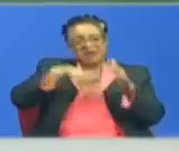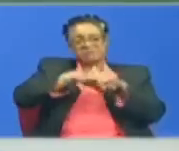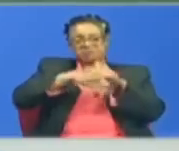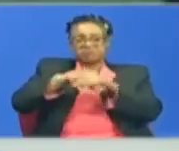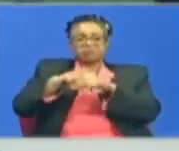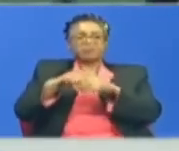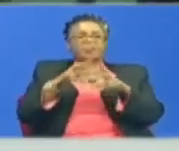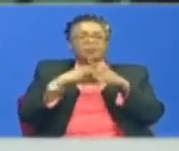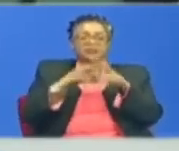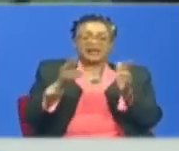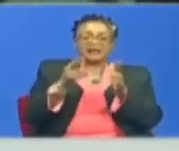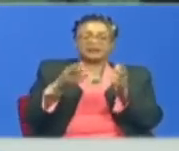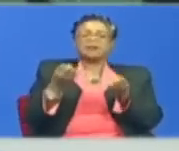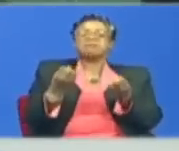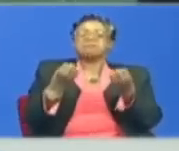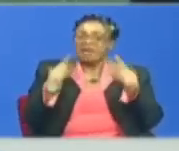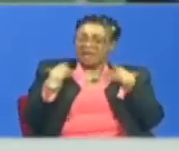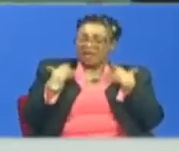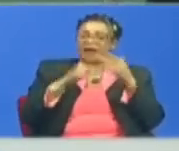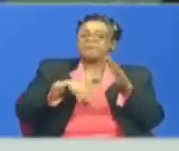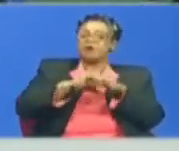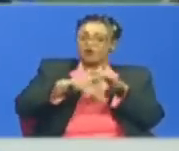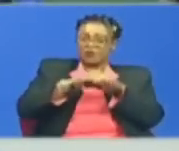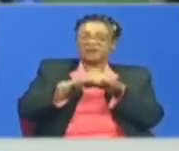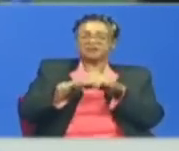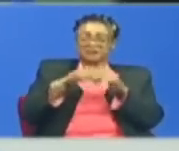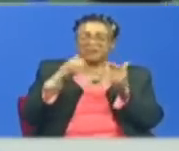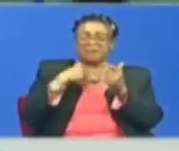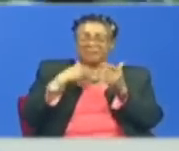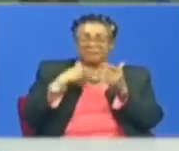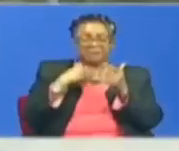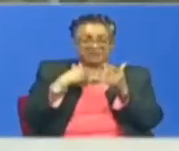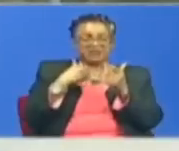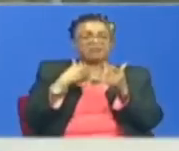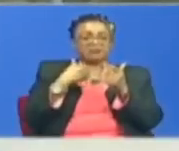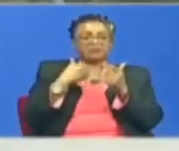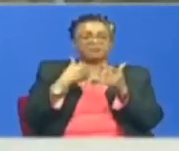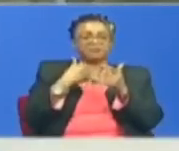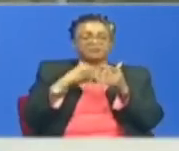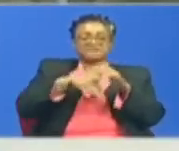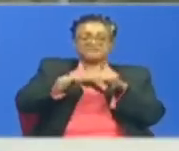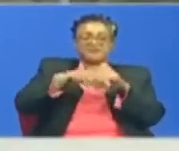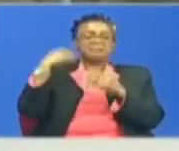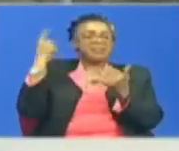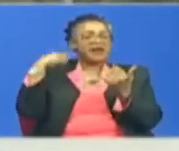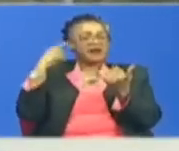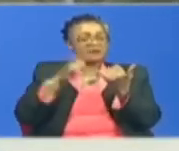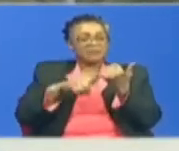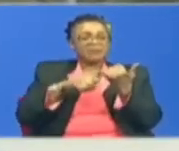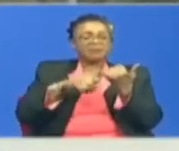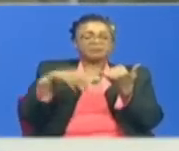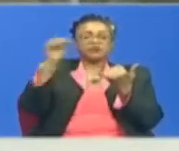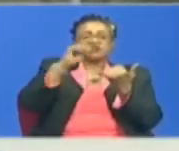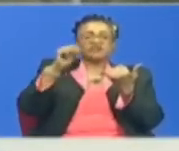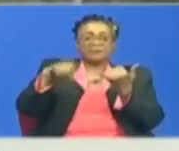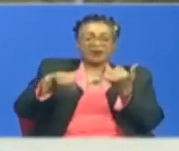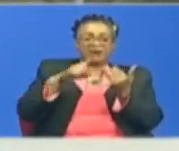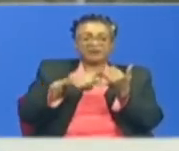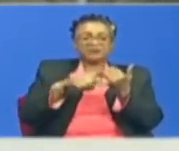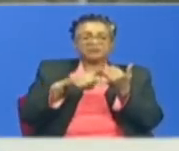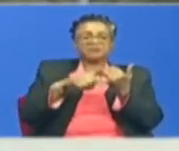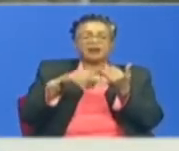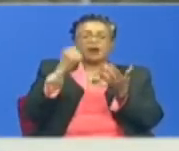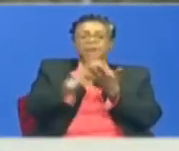hapo tukaanza kujua ball KPL umechezea timu gani na gani Madare, Sofapaka,